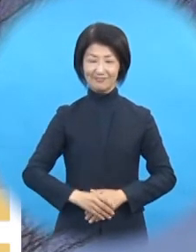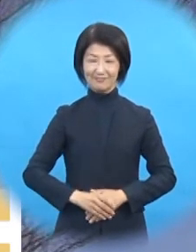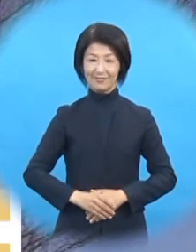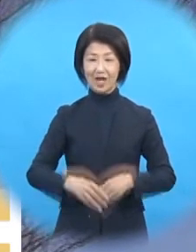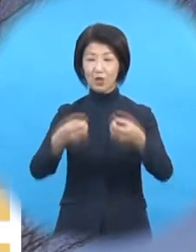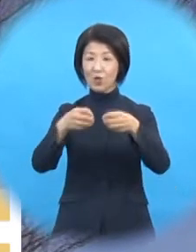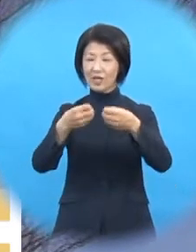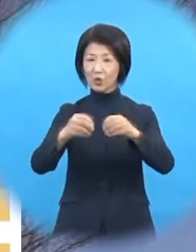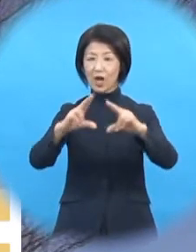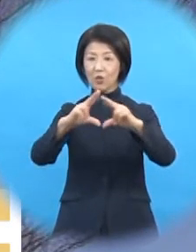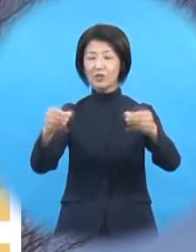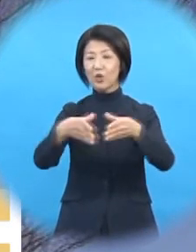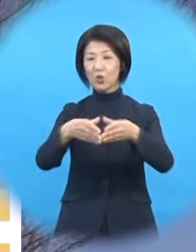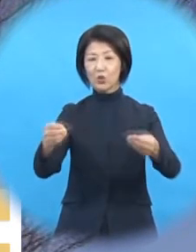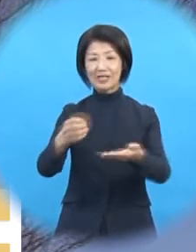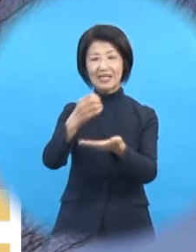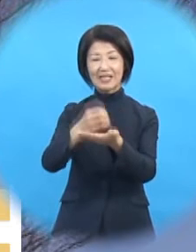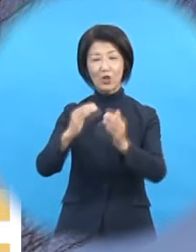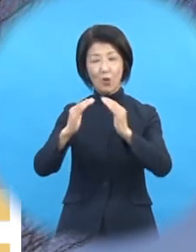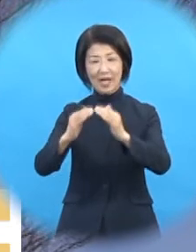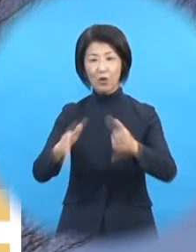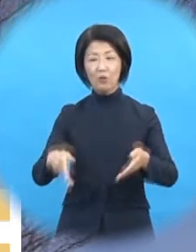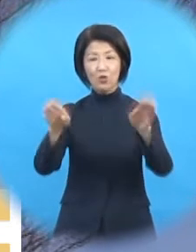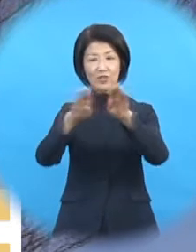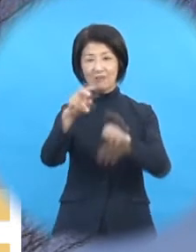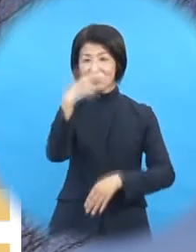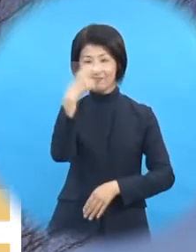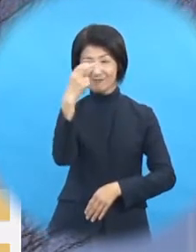詳しくは藤野国茶の都ミュージアムで検索。